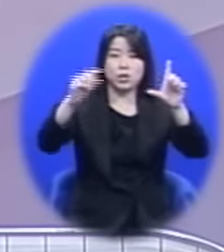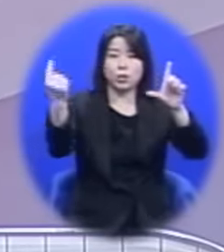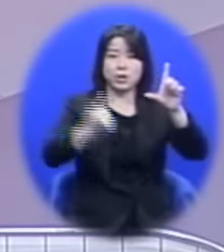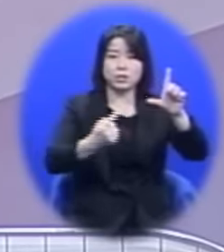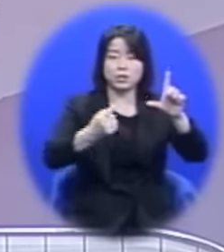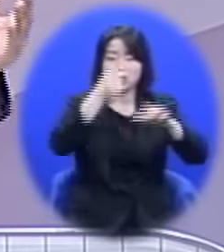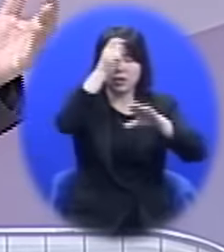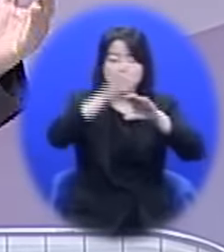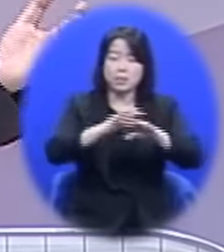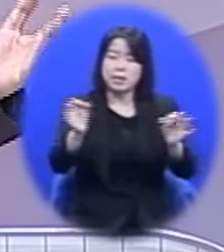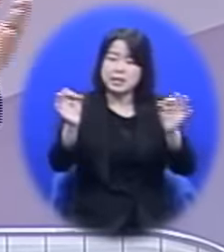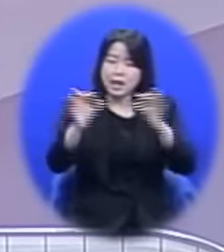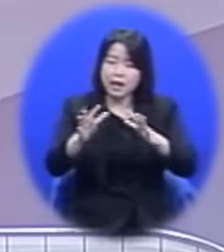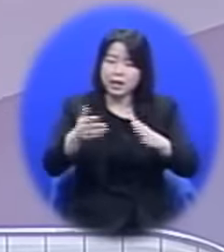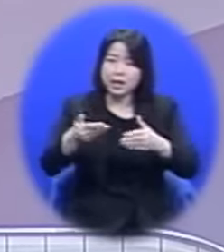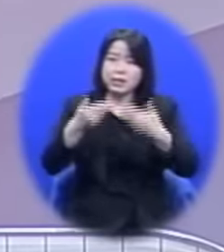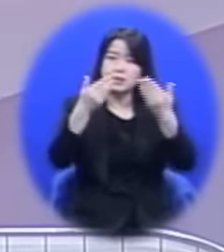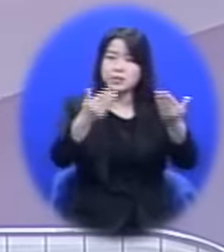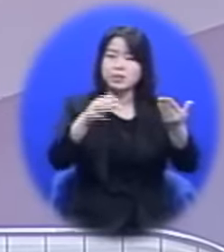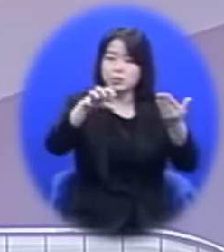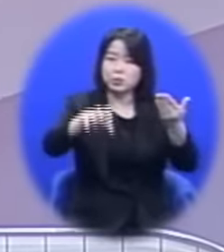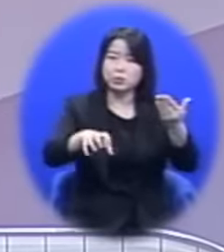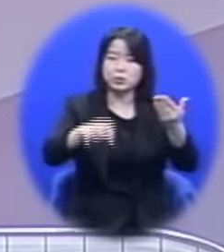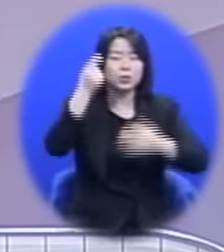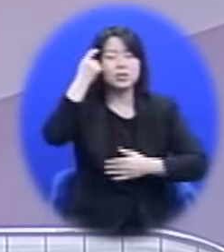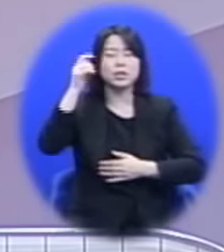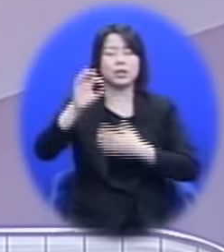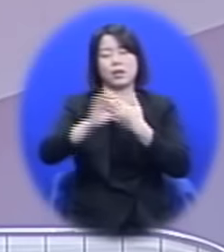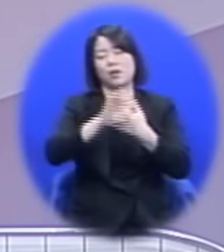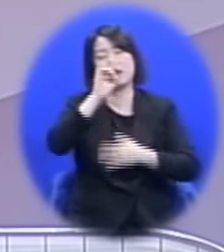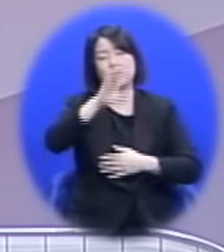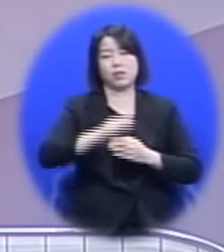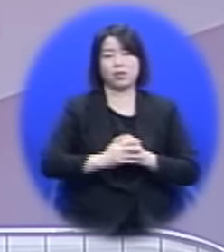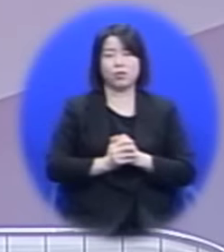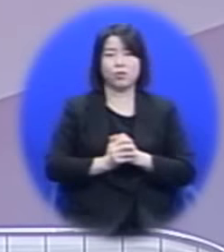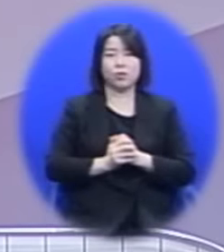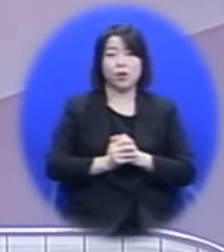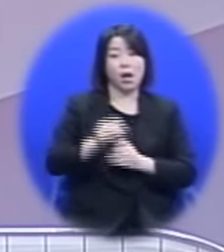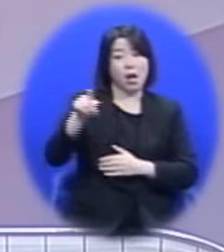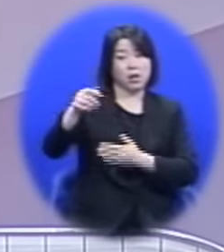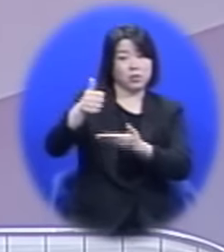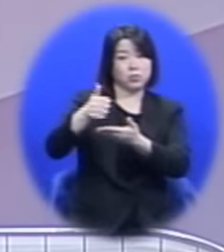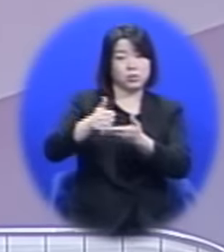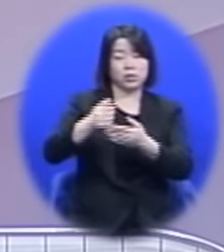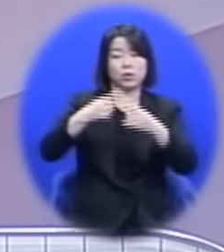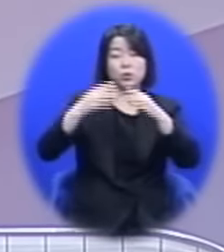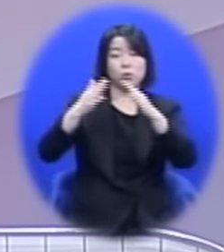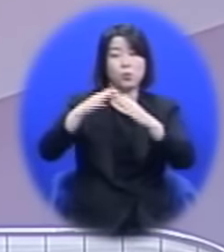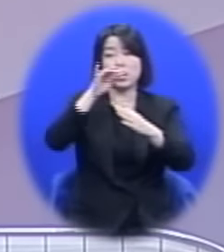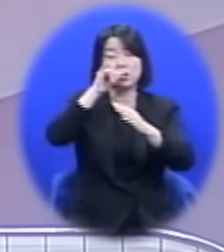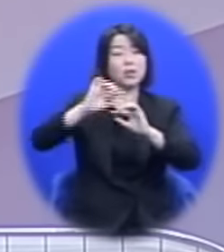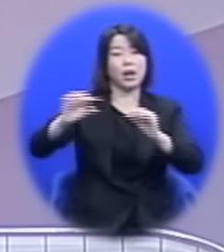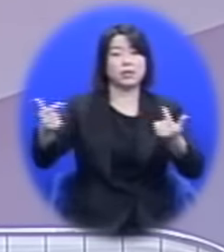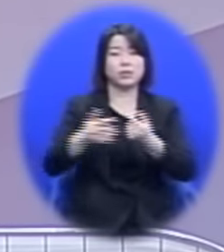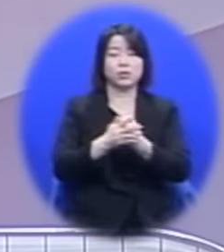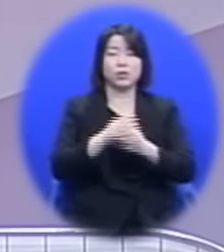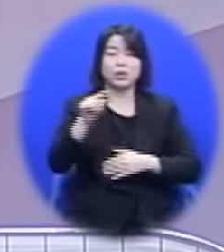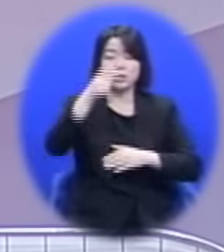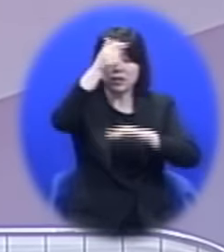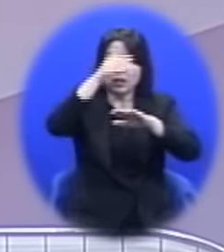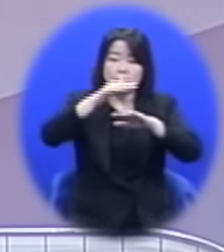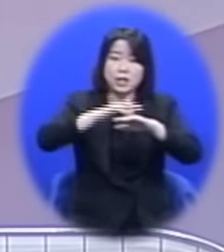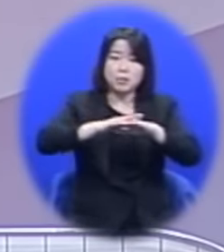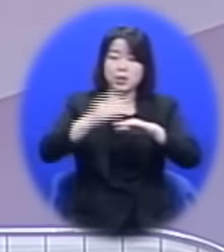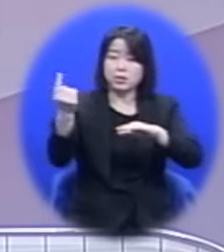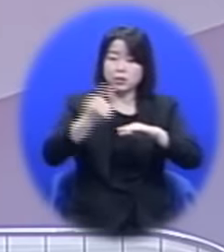드리고 흩어지는 곳으로 생각하시면 안 됩니다. 그분에게는 교회가 있는 게 아니에요. 그는 예배드리러